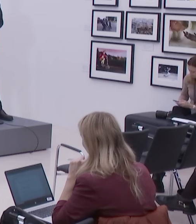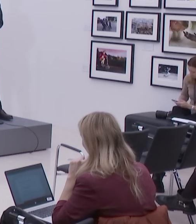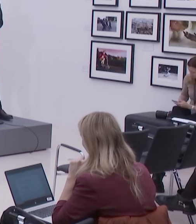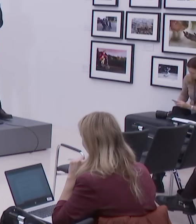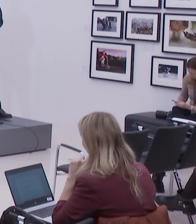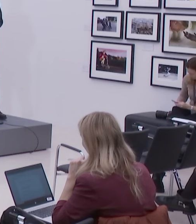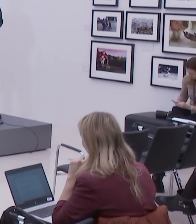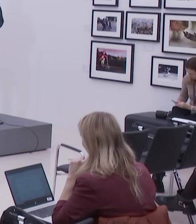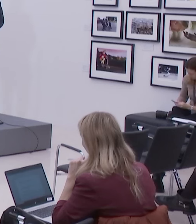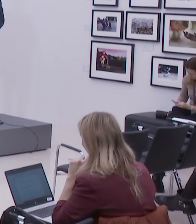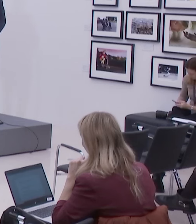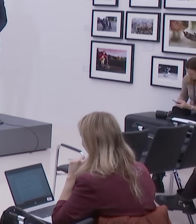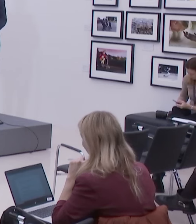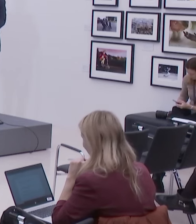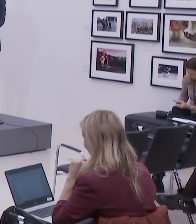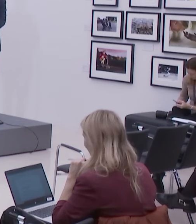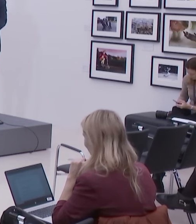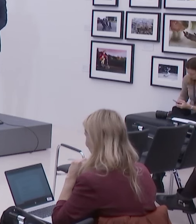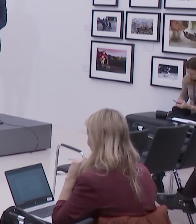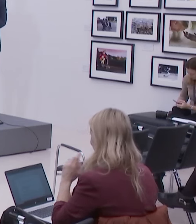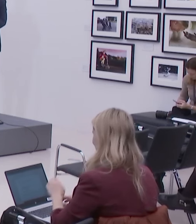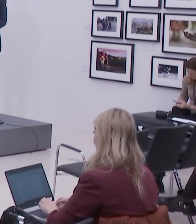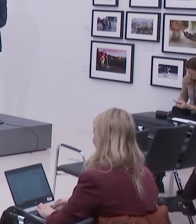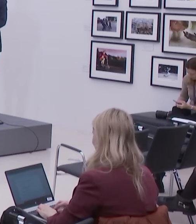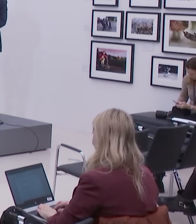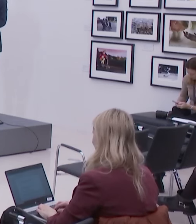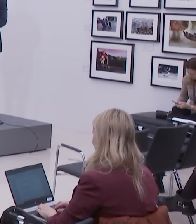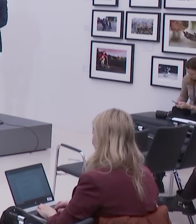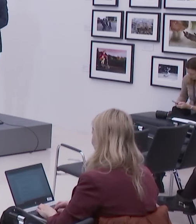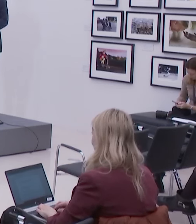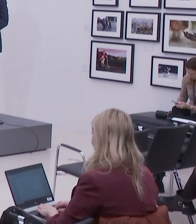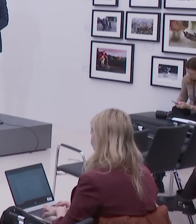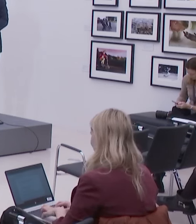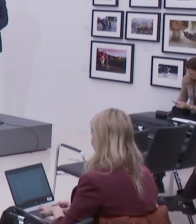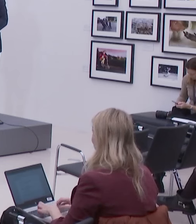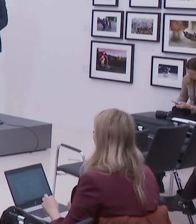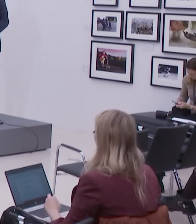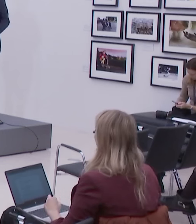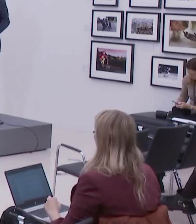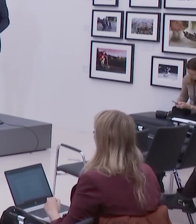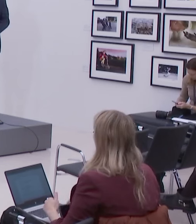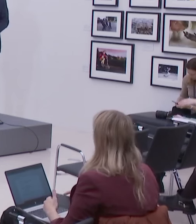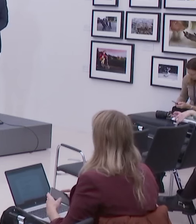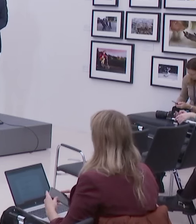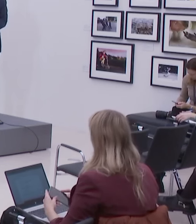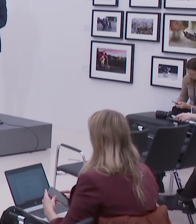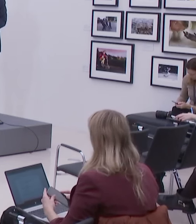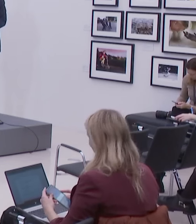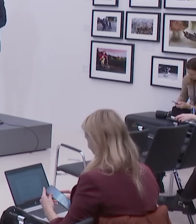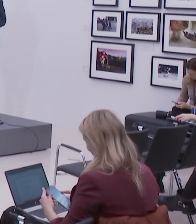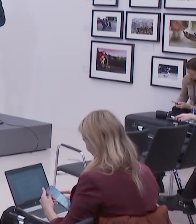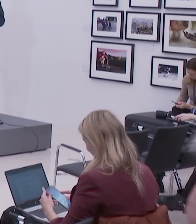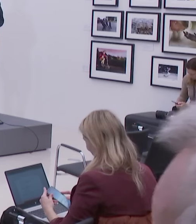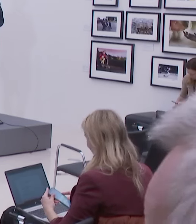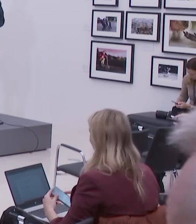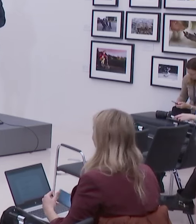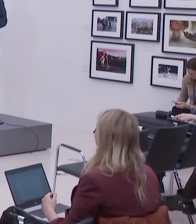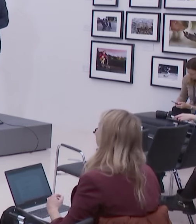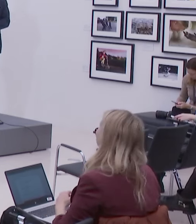sei es im Herbst wahrscheinlich, umsetzen? Also Bundesstaatsanwaltschaft wird man sich wahrscheinlich eher nicht einigen.